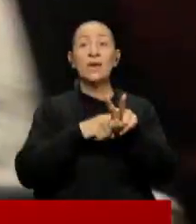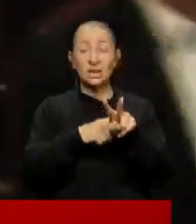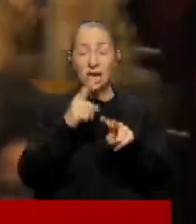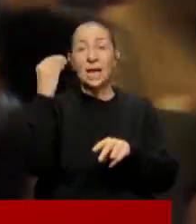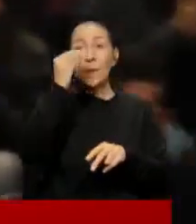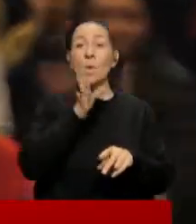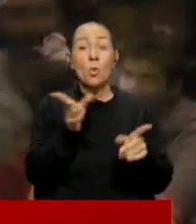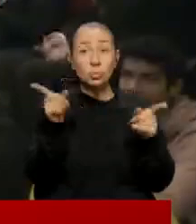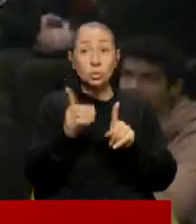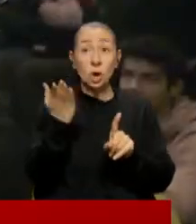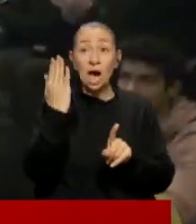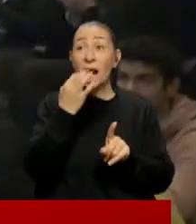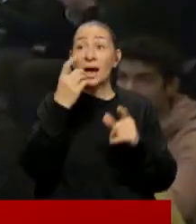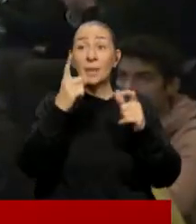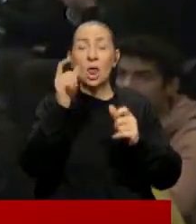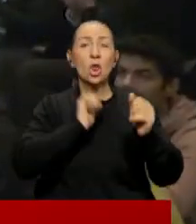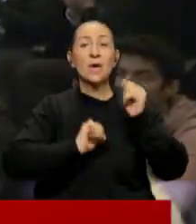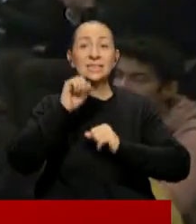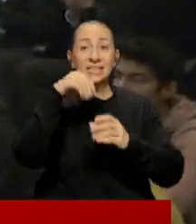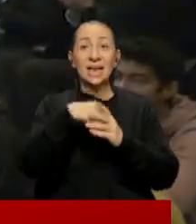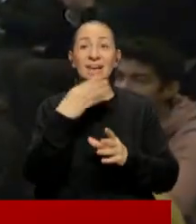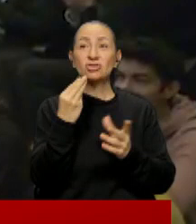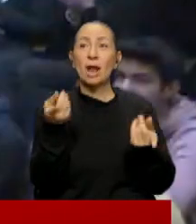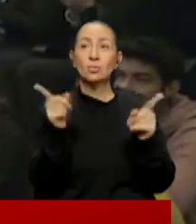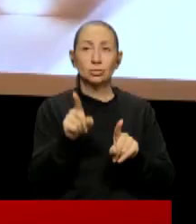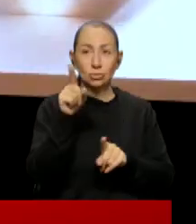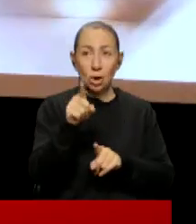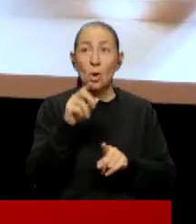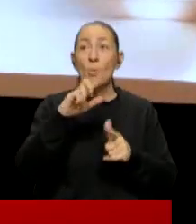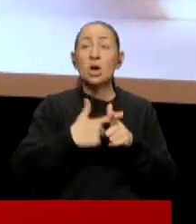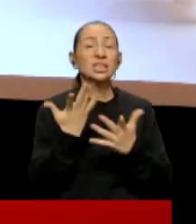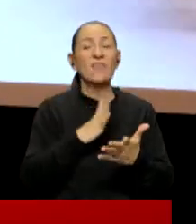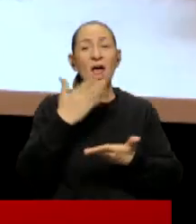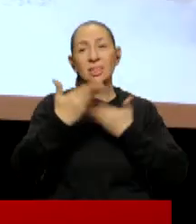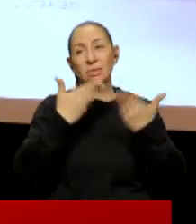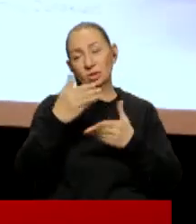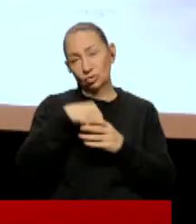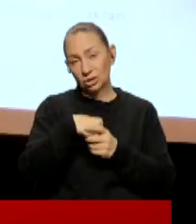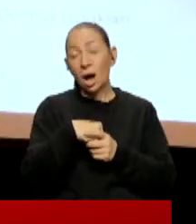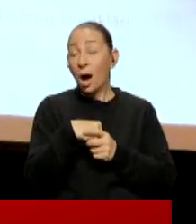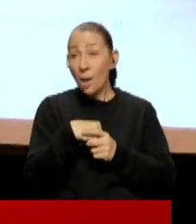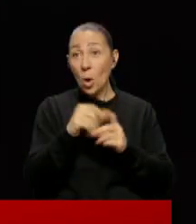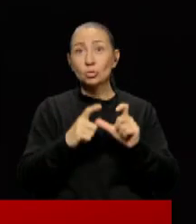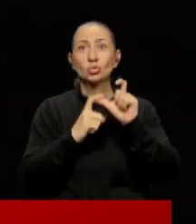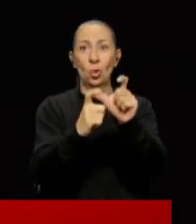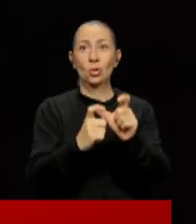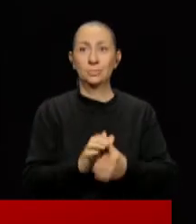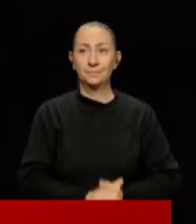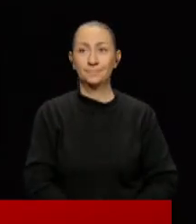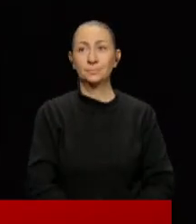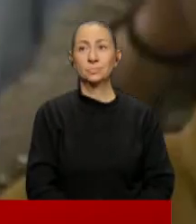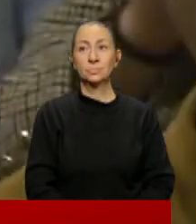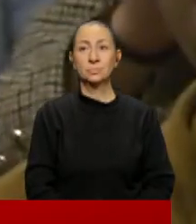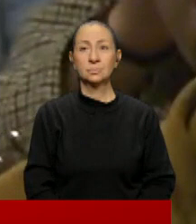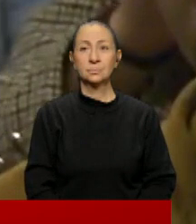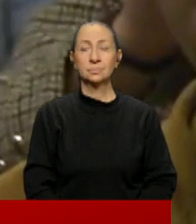Ekrem İmamoğlu buluşmasından önce Ankara'da bir üniversitede gençlerle buluştu. Projelerini anlatmak için. Ama o soru soruldu. Net bir soru